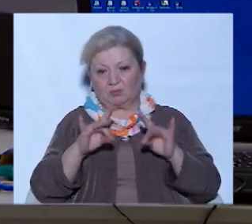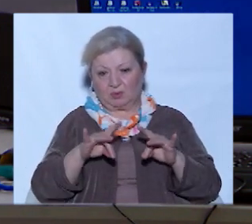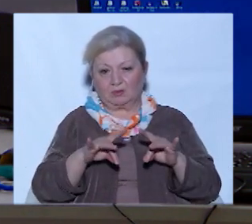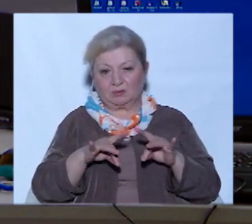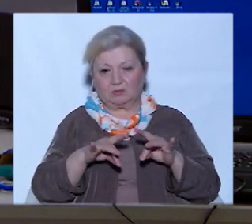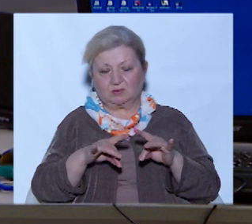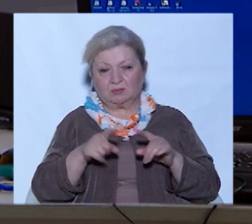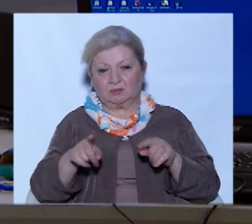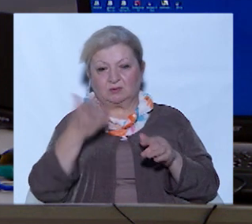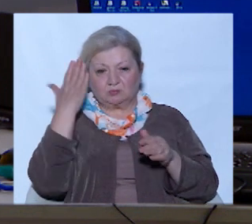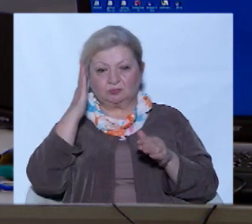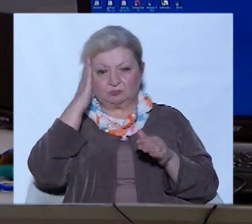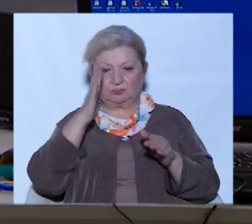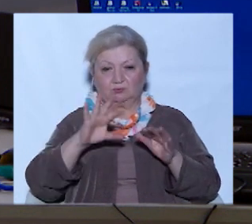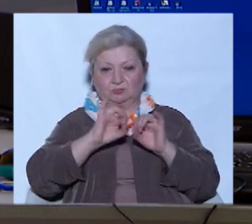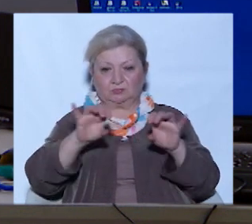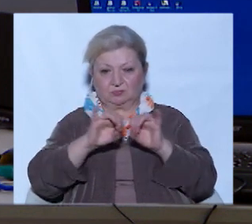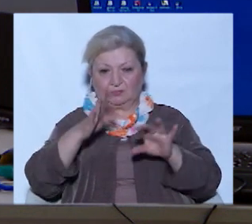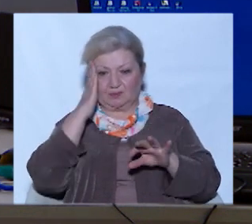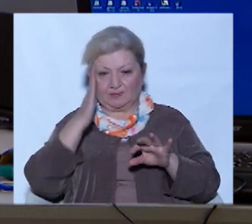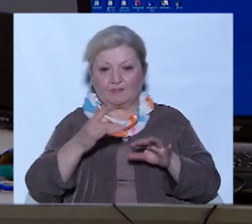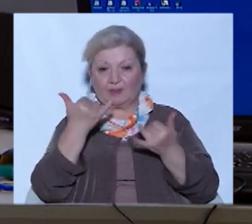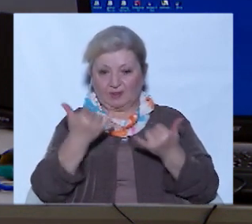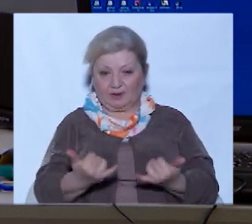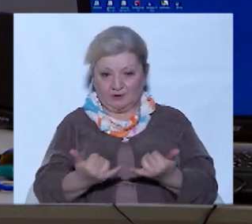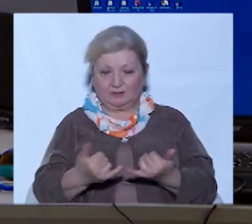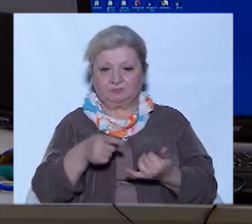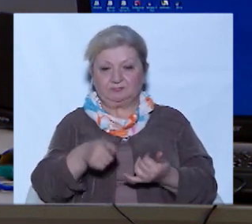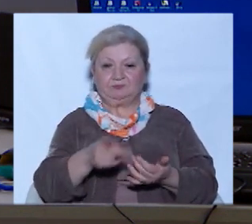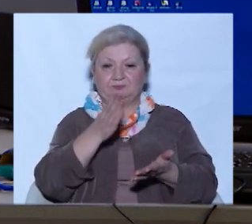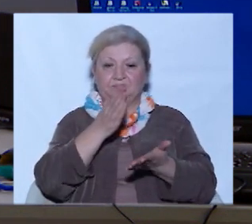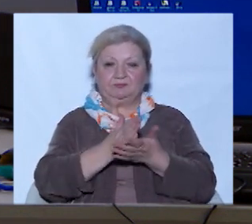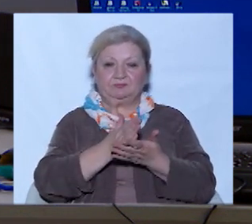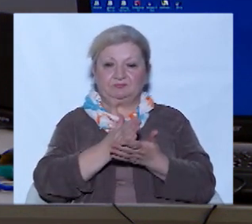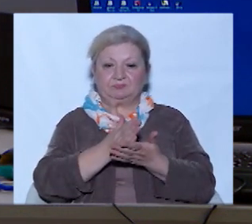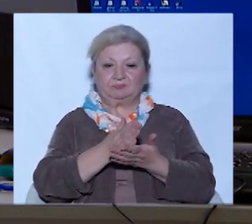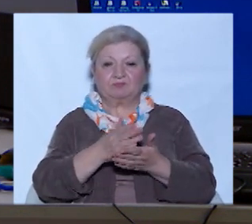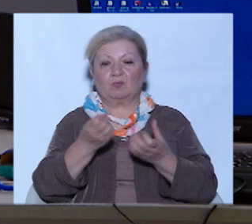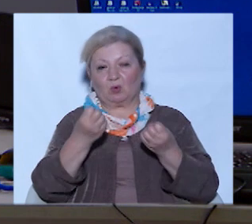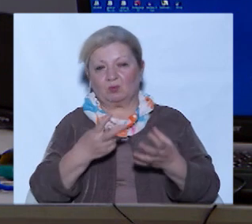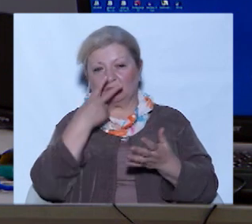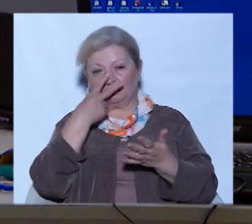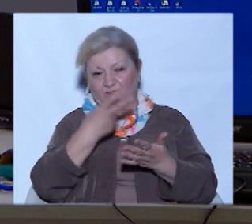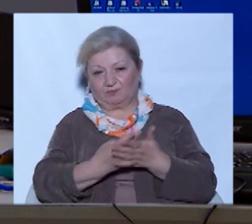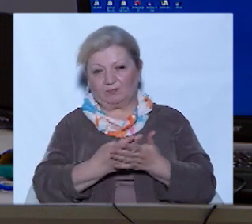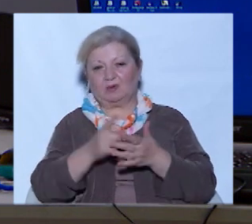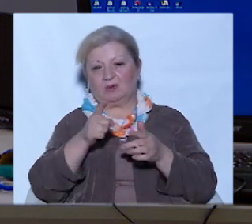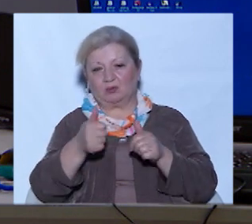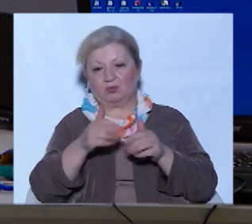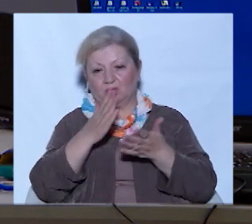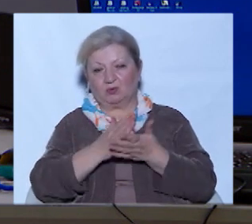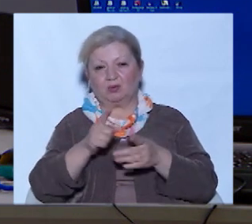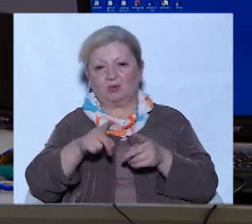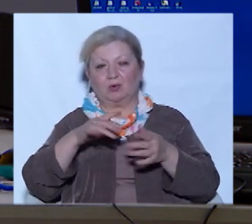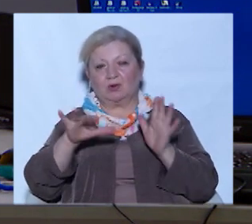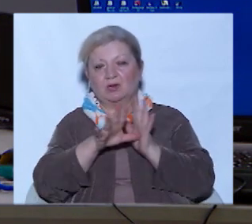ცვლადიდენი, ცვლადენზე ჩვენ შემდგომ გვექნება საუბარი, მაგრამ მოცემულ მომენტში უნდა უბრალოდ მარტივად ავხსნათ